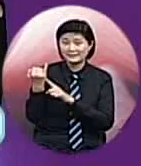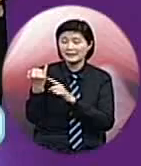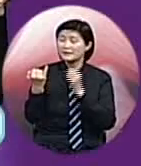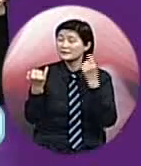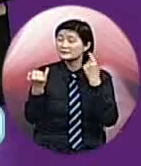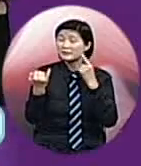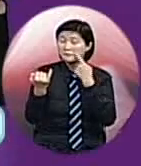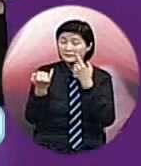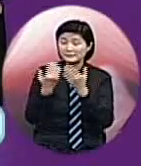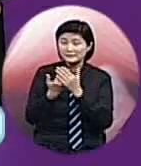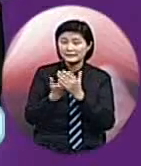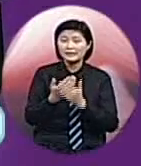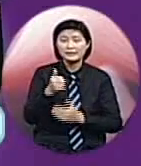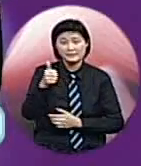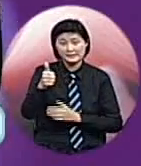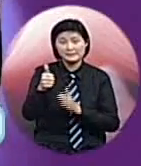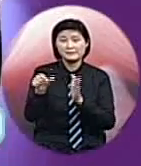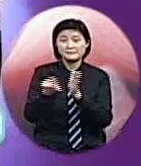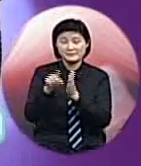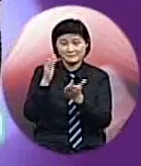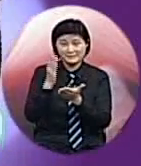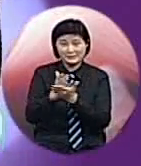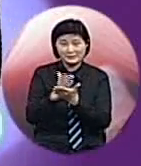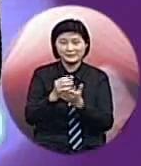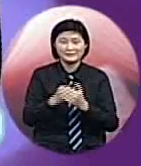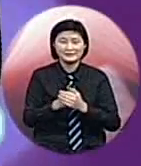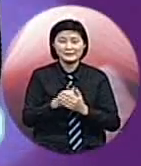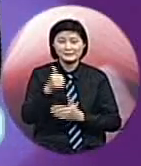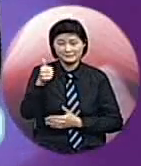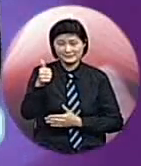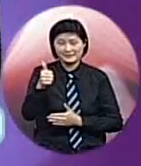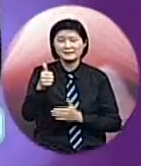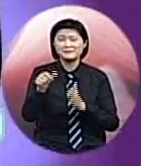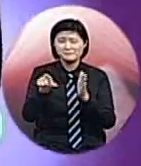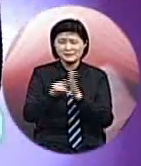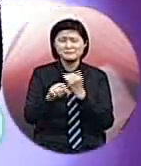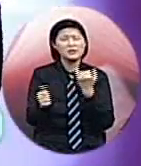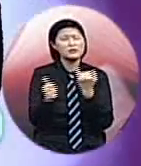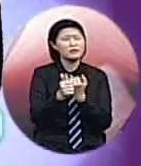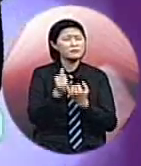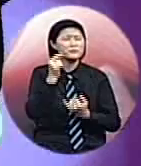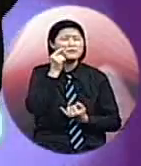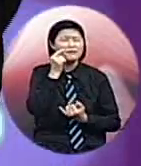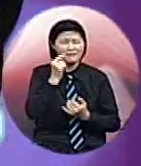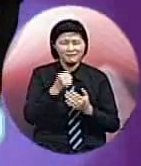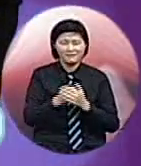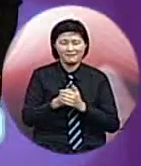들어봐. 예, 예. 부영 씨를 믿지 말고. 예, 예. 부영 씨 믿고는 시집가기가 어려워. 어려.